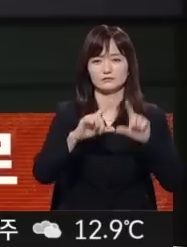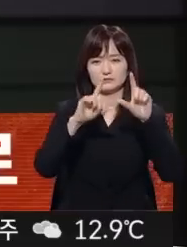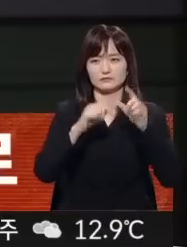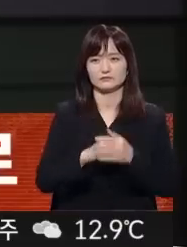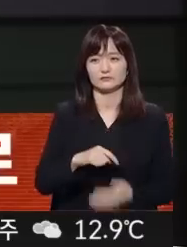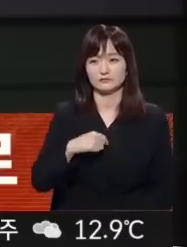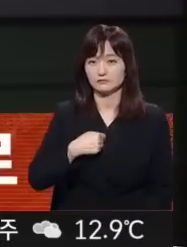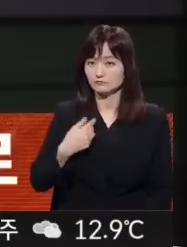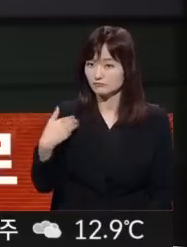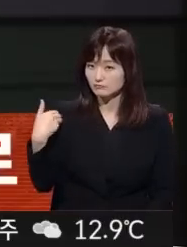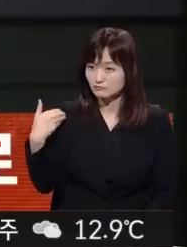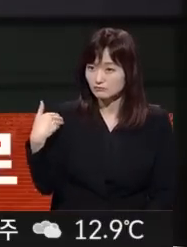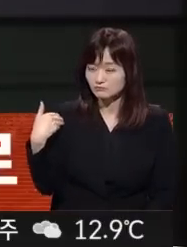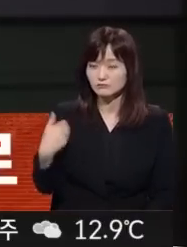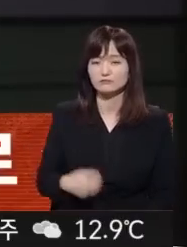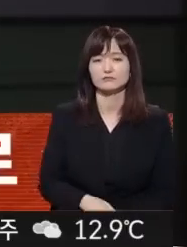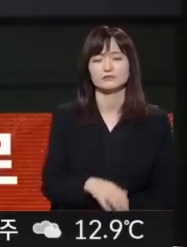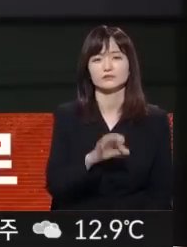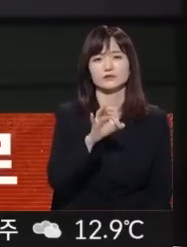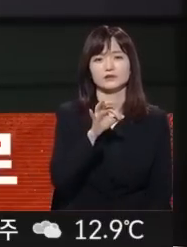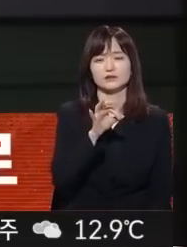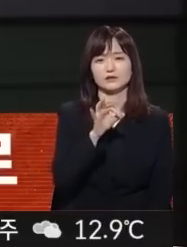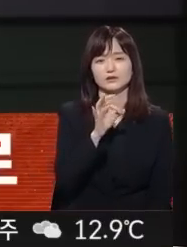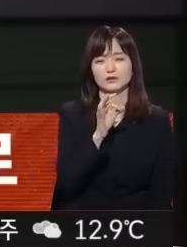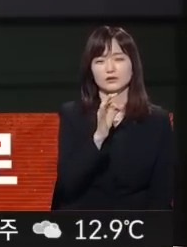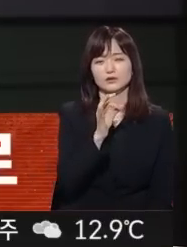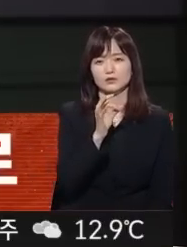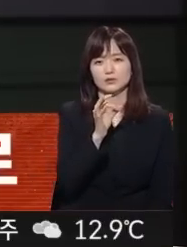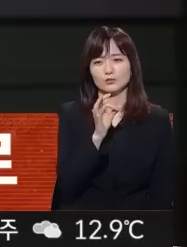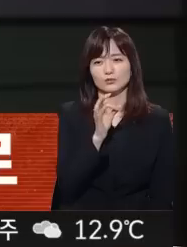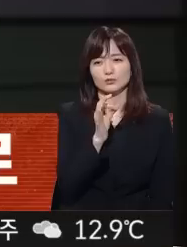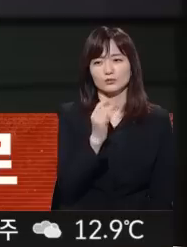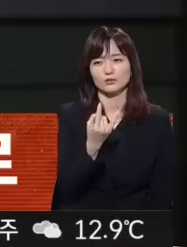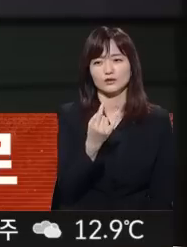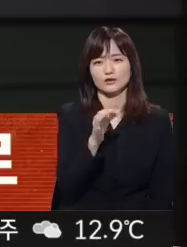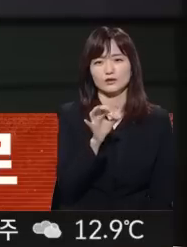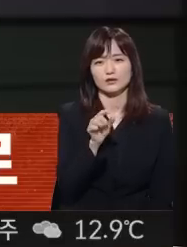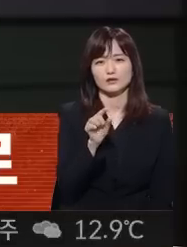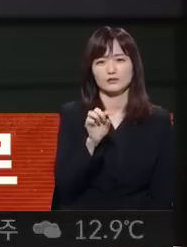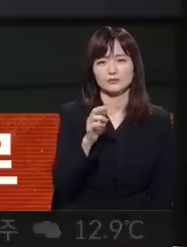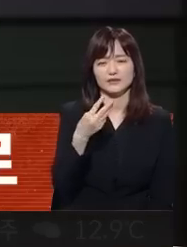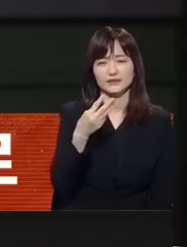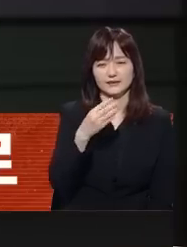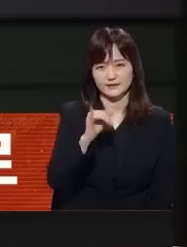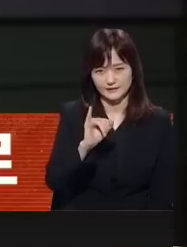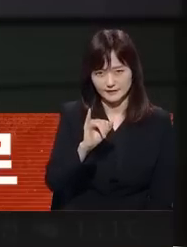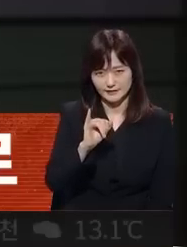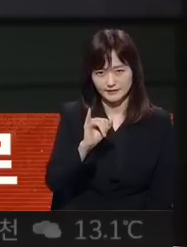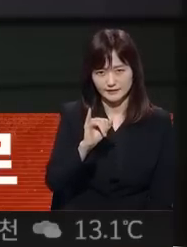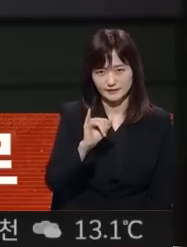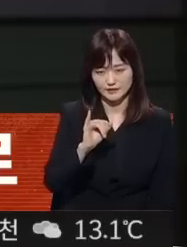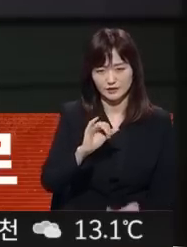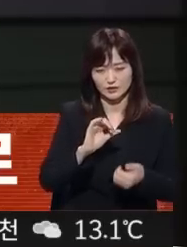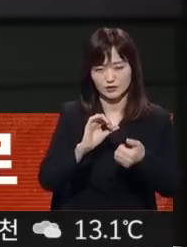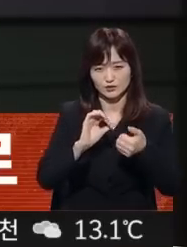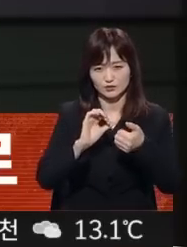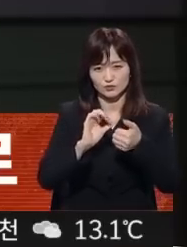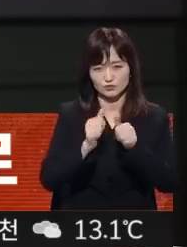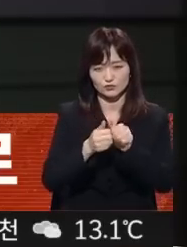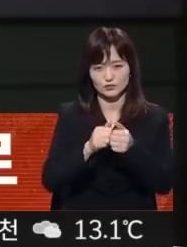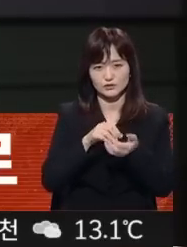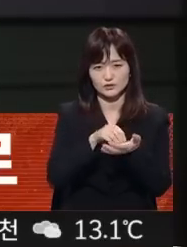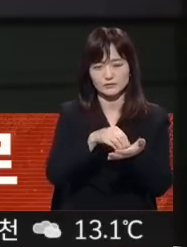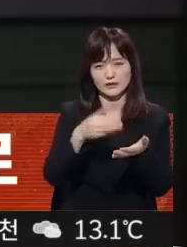자신도 모르고 있던 뭐 웨어벨리라는 한 데이터 보안 회사에 비상장 주식을 자신이 보유하고 있다는 사실을 알게 됐다는 겁니다